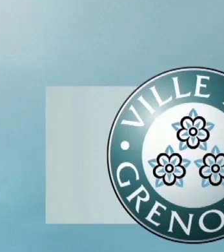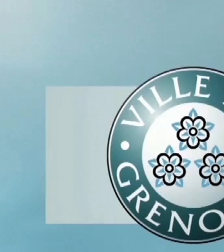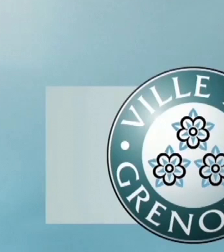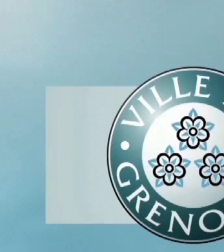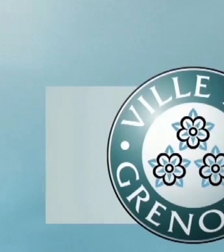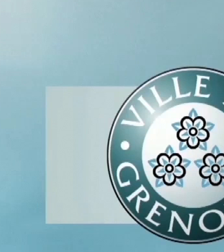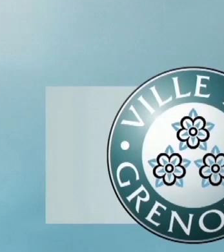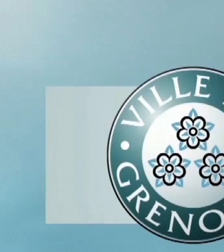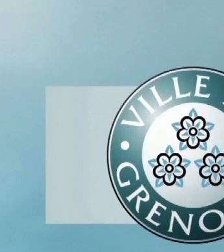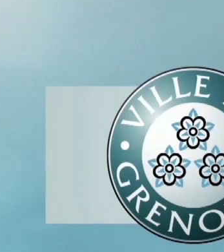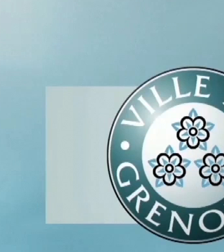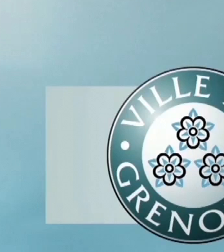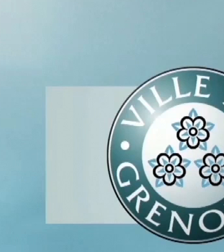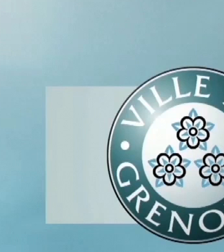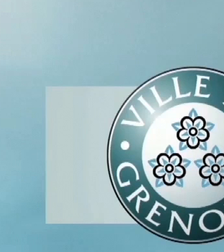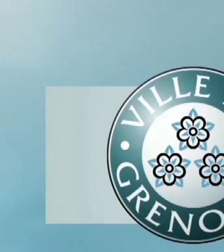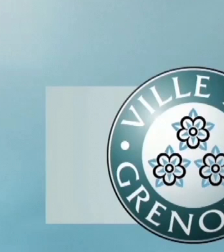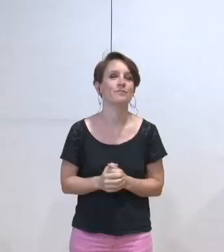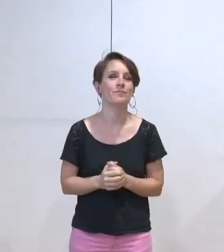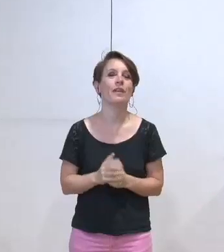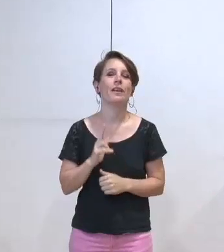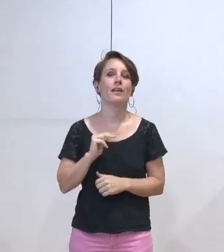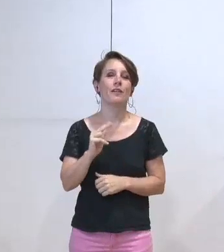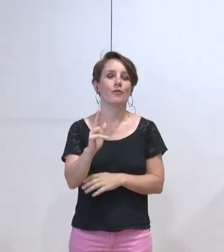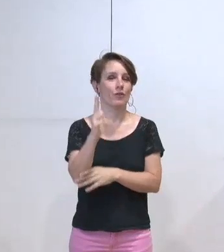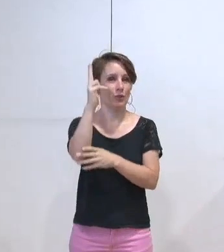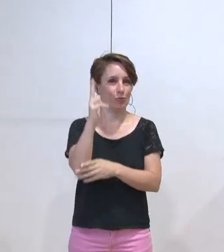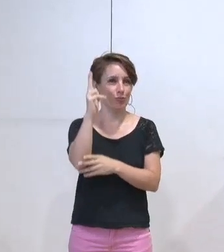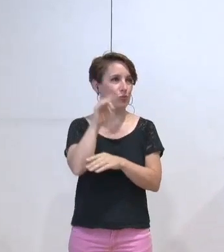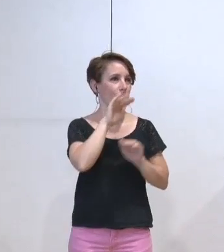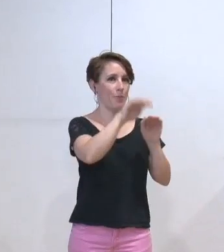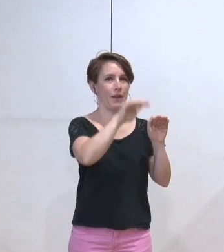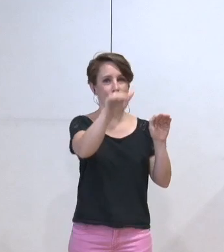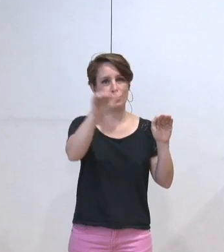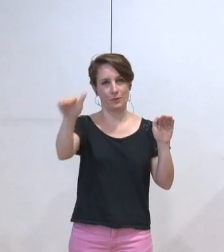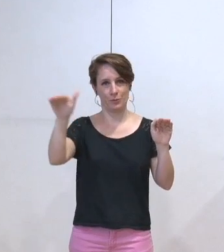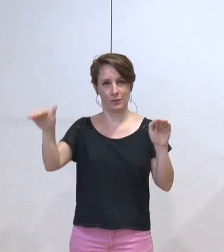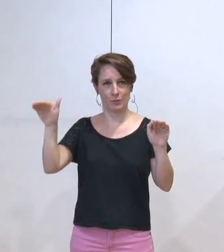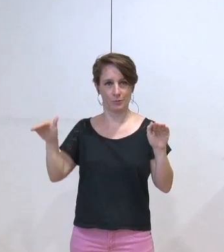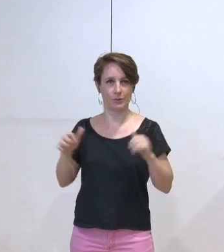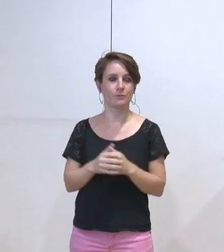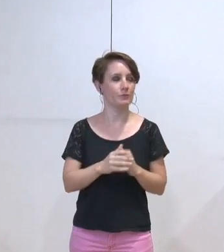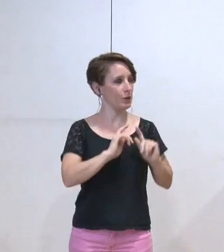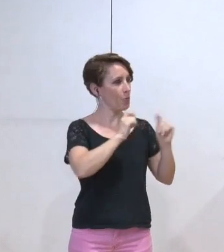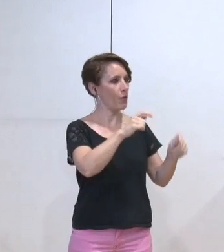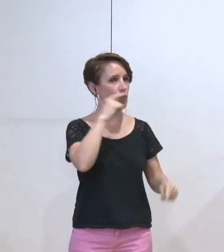bonjour à tous Nous allons procéder à l'appel monsieur de